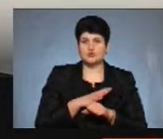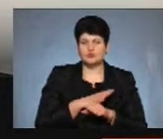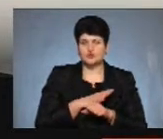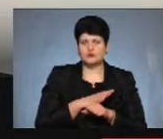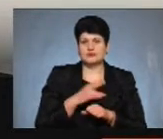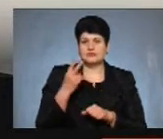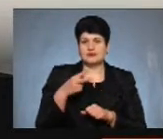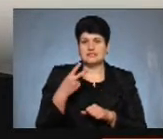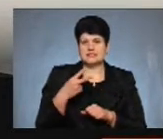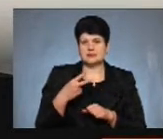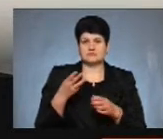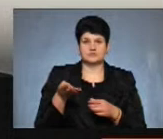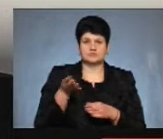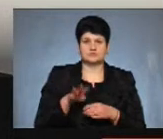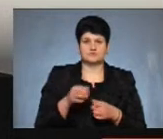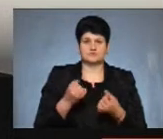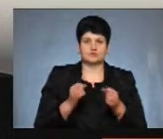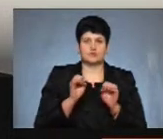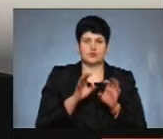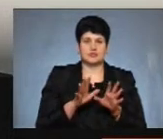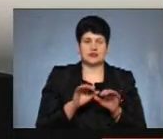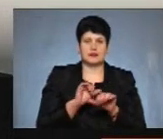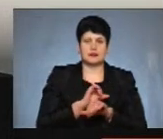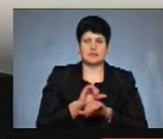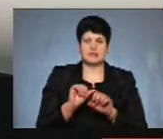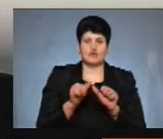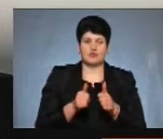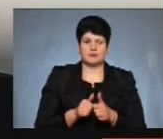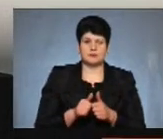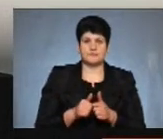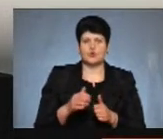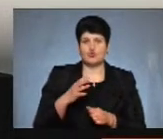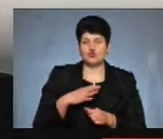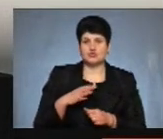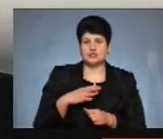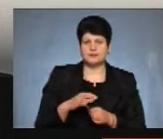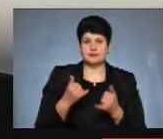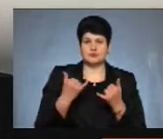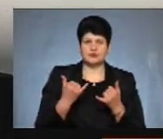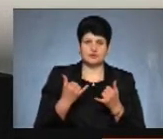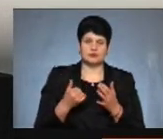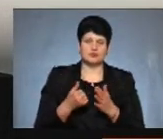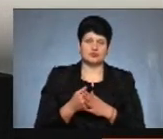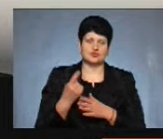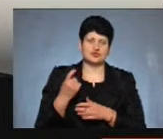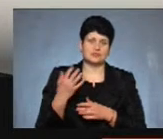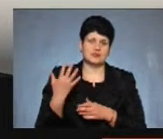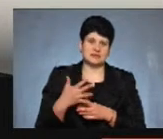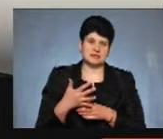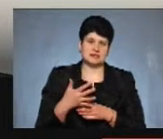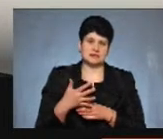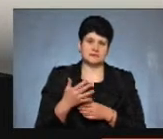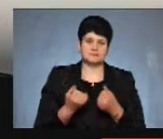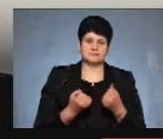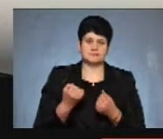всього-навсього 20 транспортних засобів, поданих до митного оформлення. Десь очікуємо на сьогодні до 150 транспортних